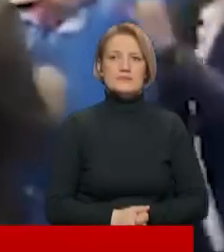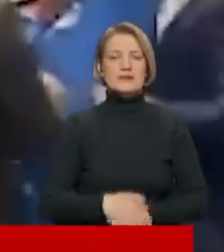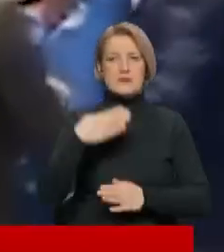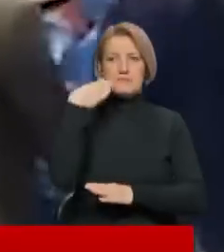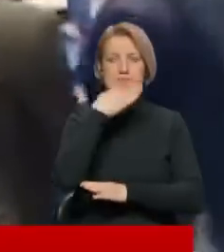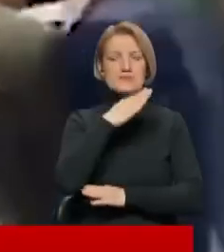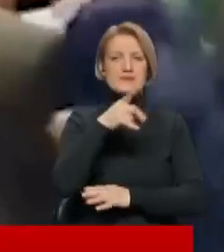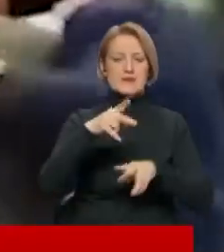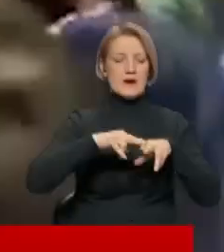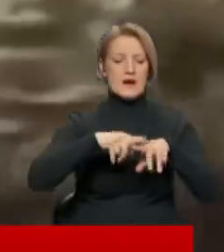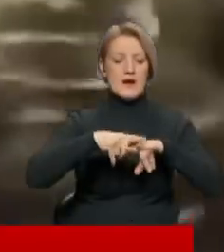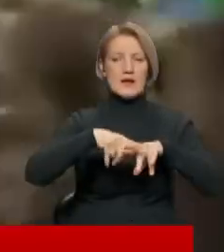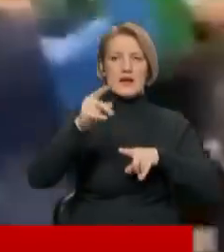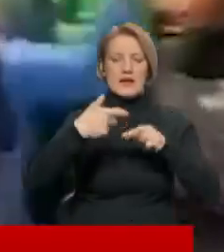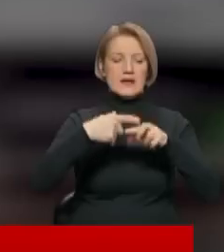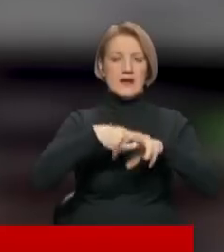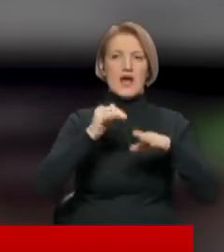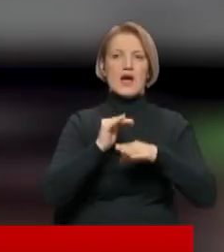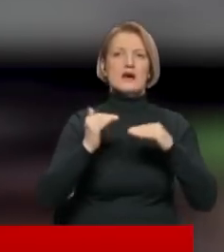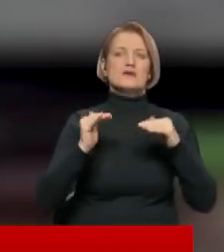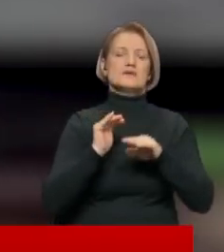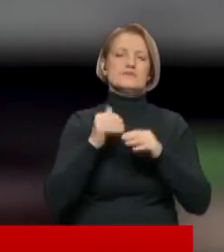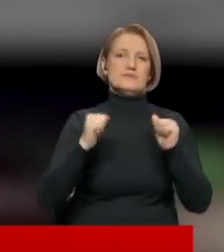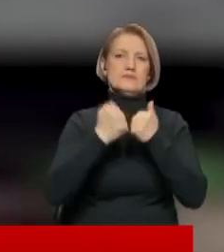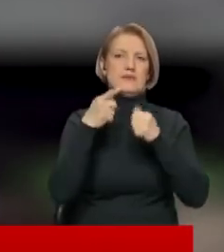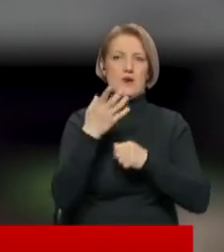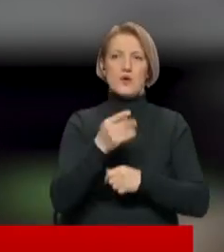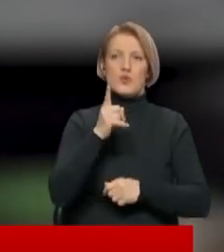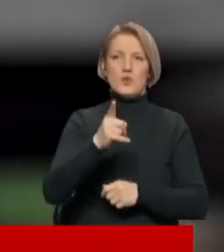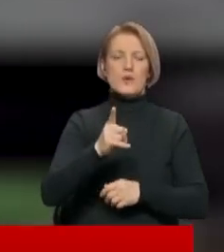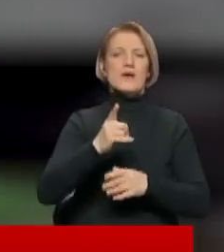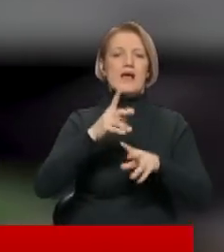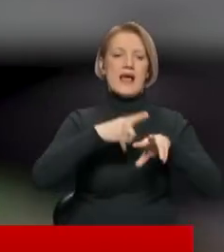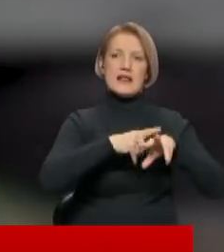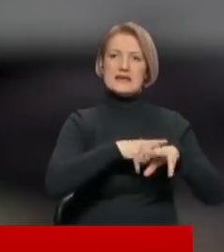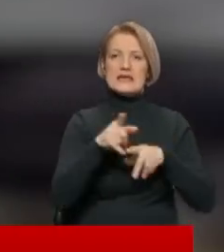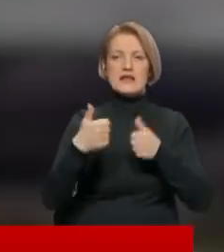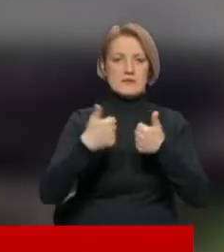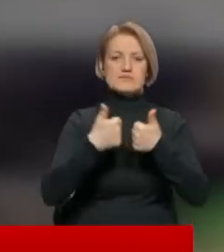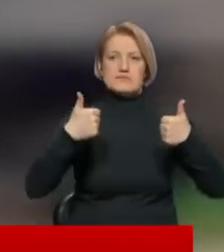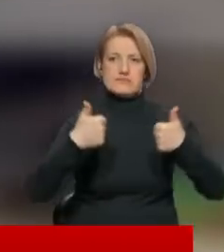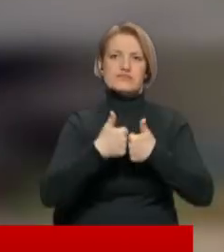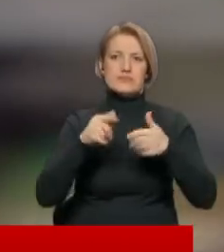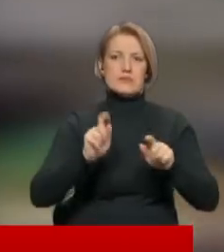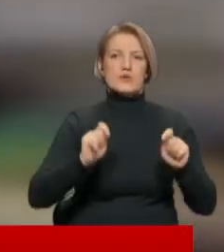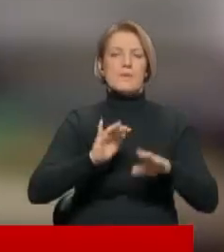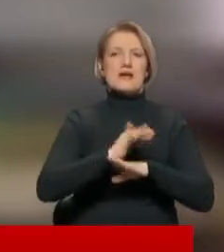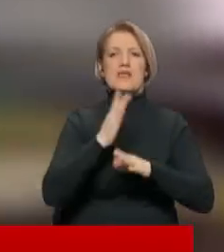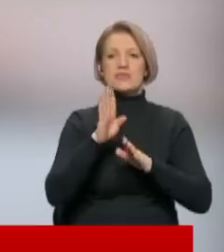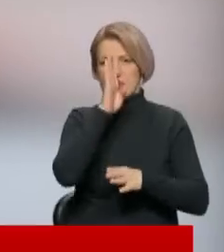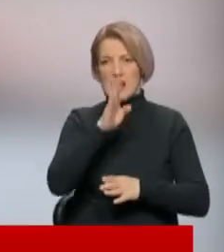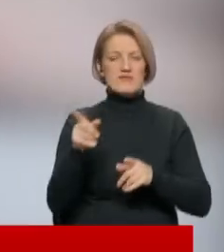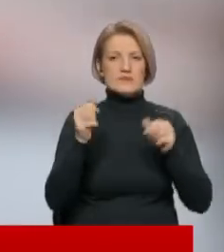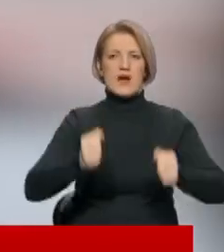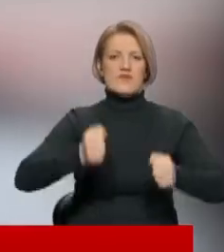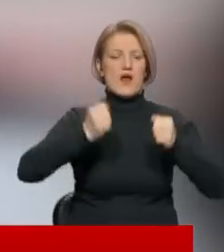Mısır'ın başkenti kahire'de yaşandı kaza basketbol maçında el İttihat ve el ehli takımları karşı karşıyaydı taraftarlar